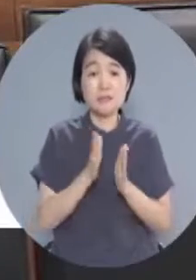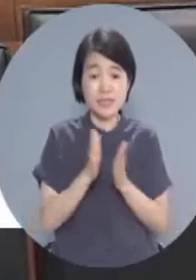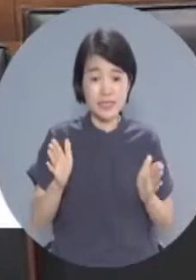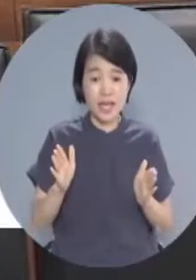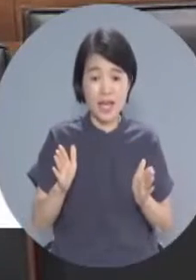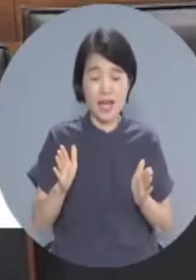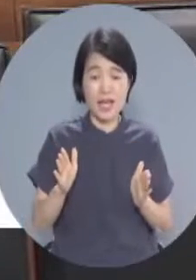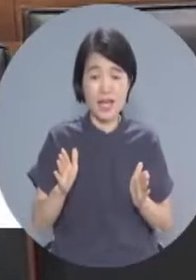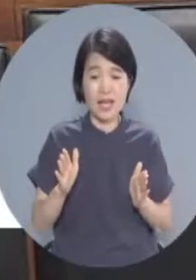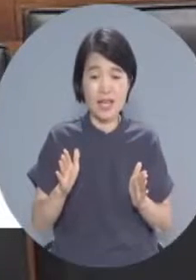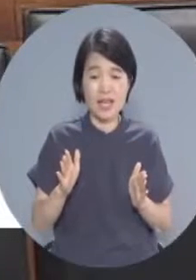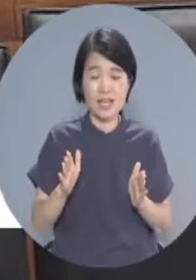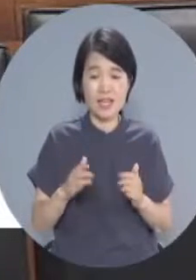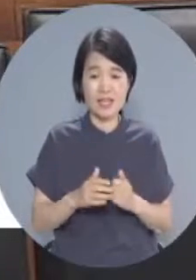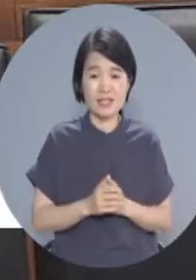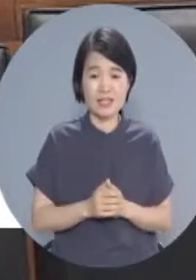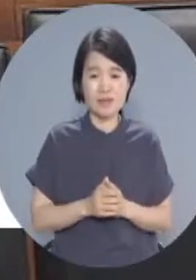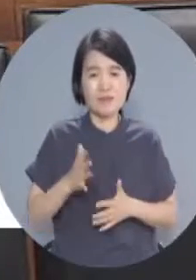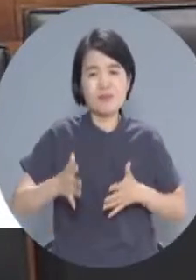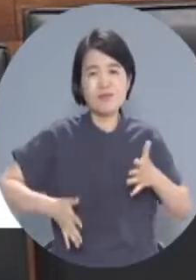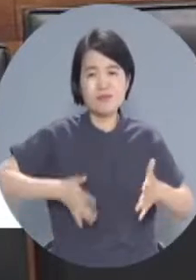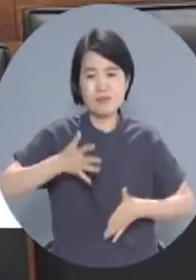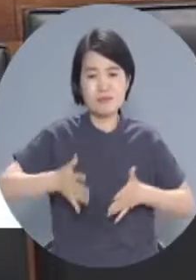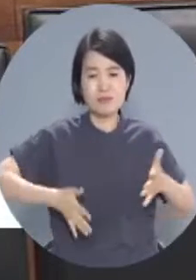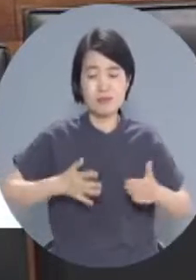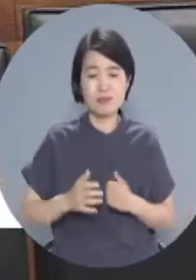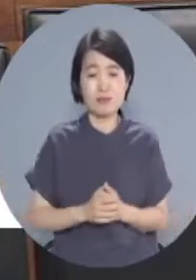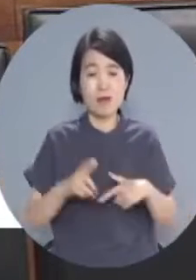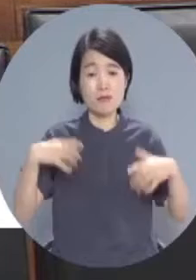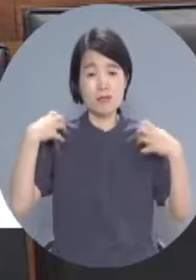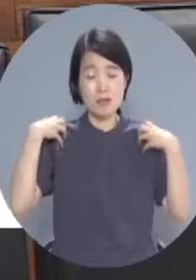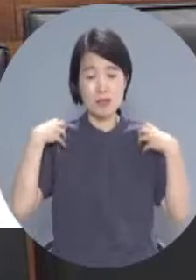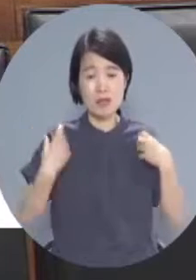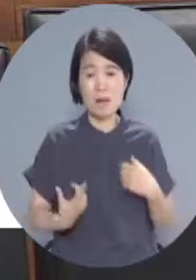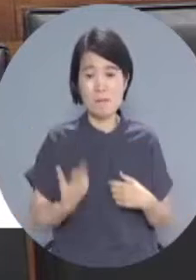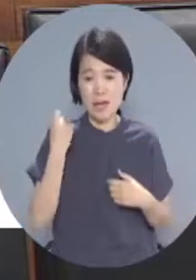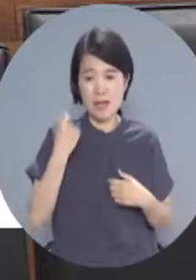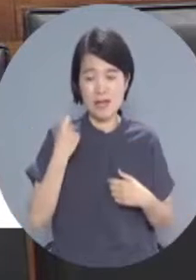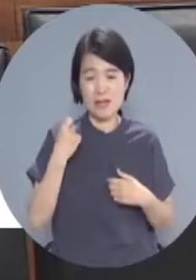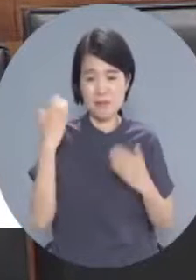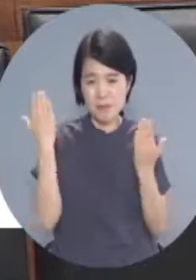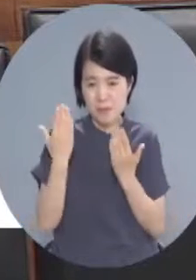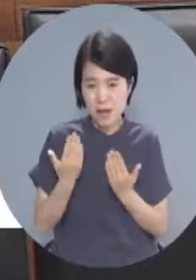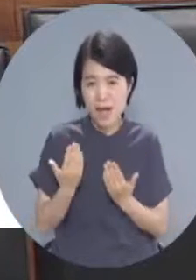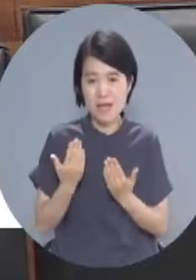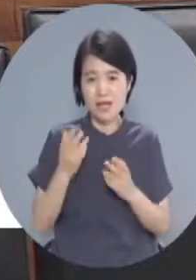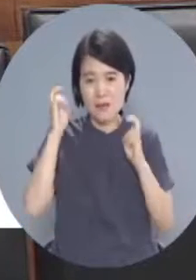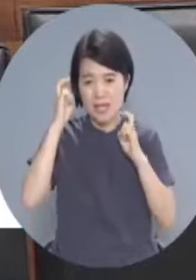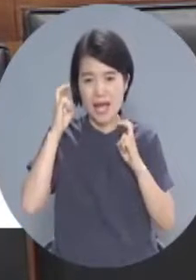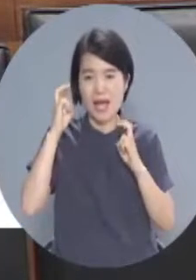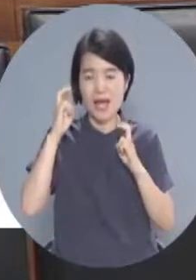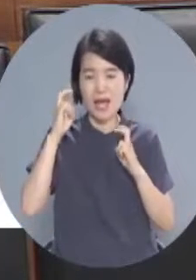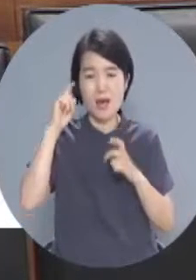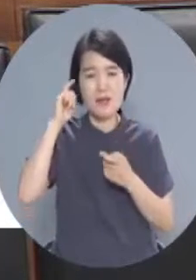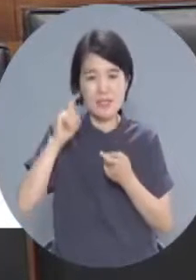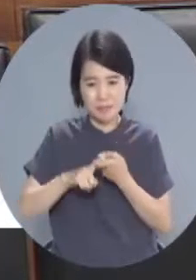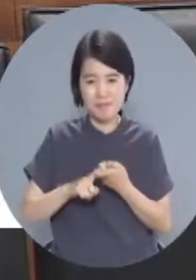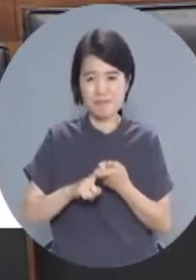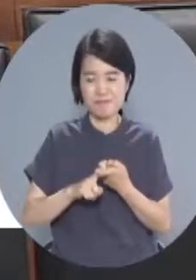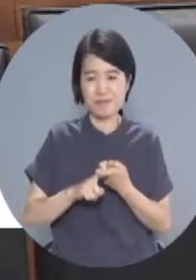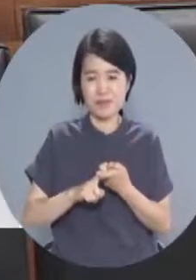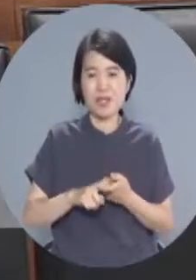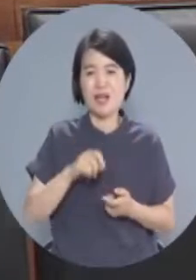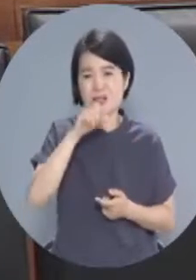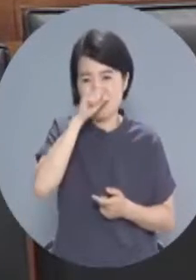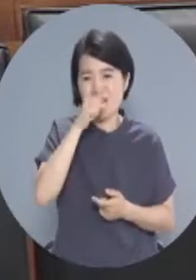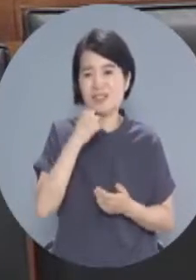시행했던 것이라서 이렇게 된 것 같거든요. 근데 구청에서도 좀 더 발빠르게 이제 업체라든지 이런 것을 좀